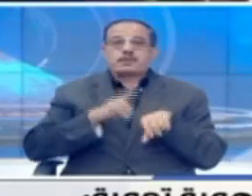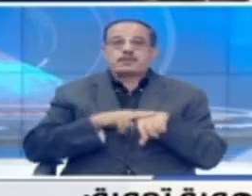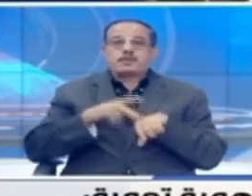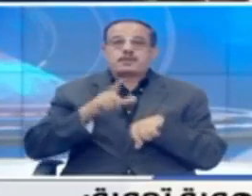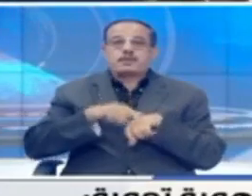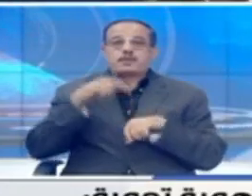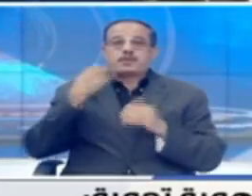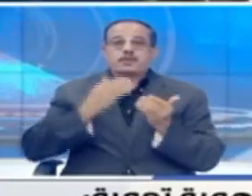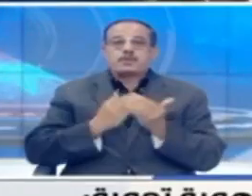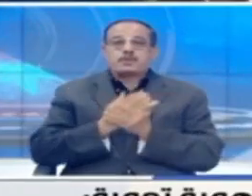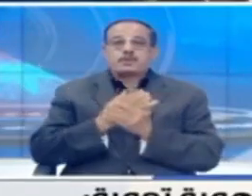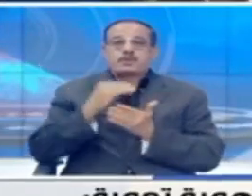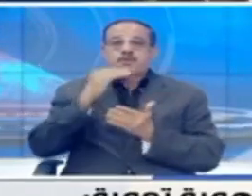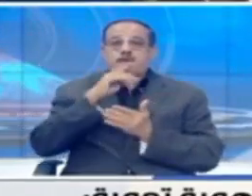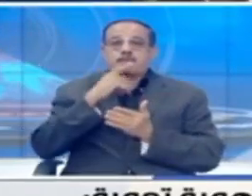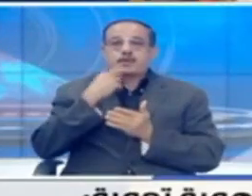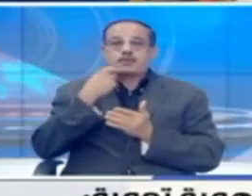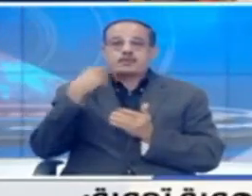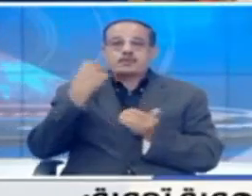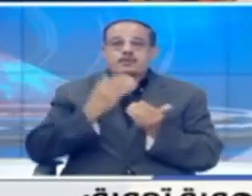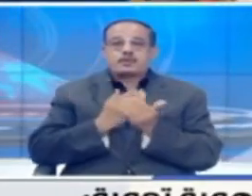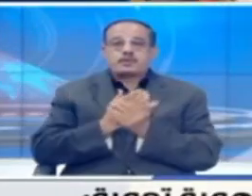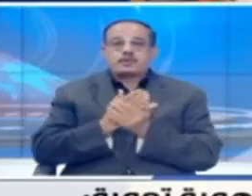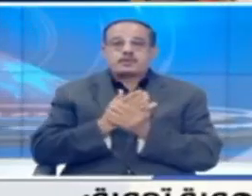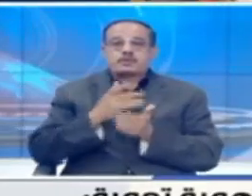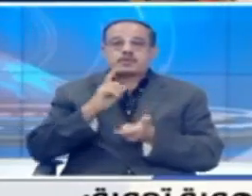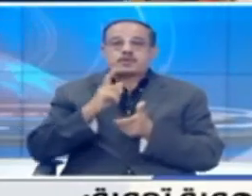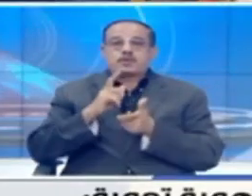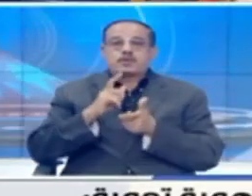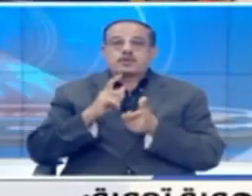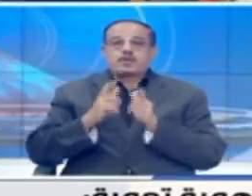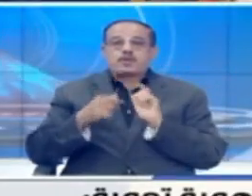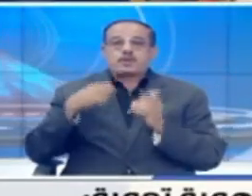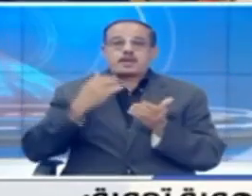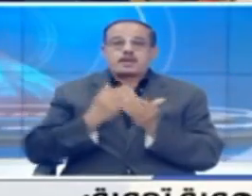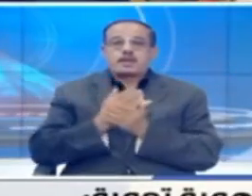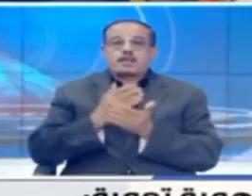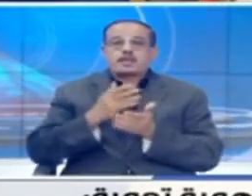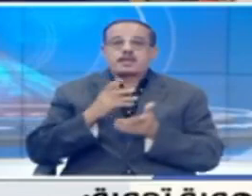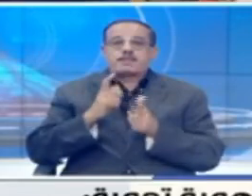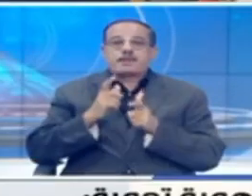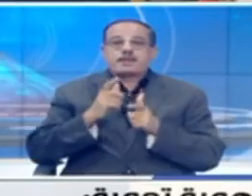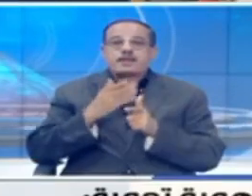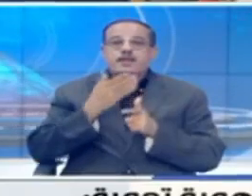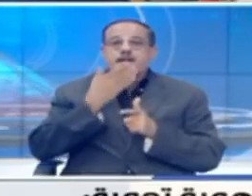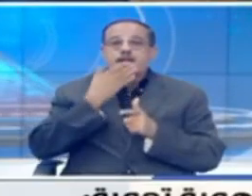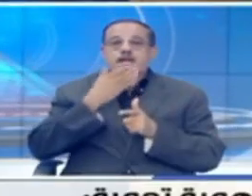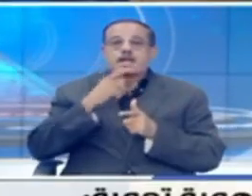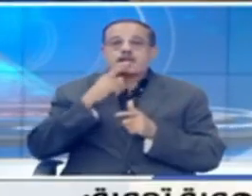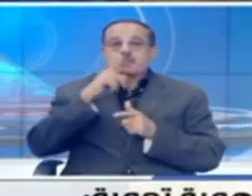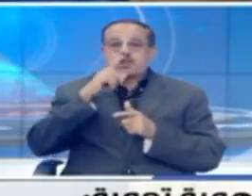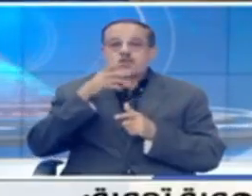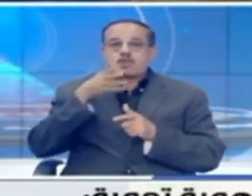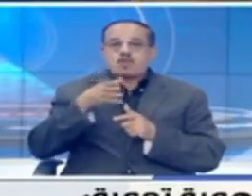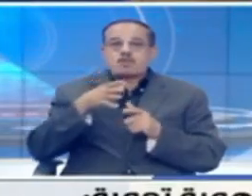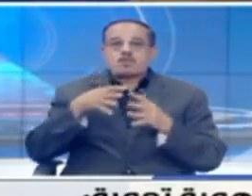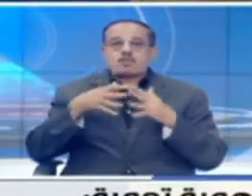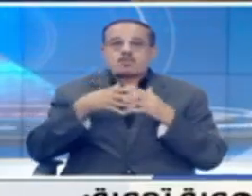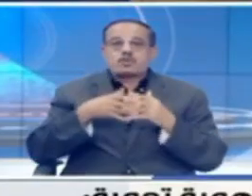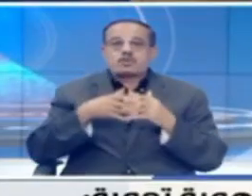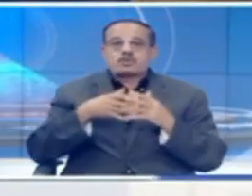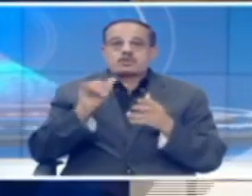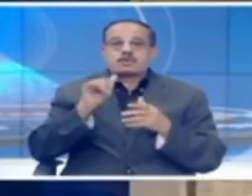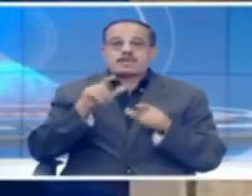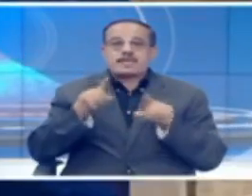للحوار الاستراتيجي بين البلدين الذي ترأسه وزير خارجية سامح شكري ووزير خارجية الأمريكي أنتوني بلينكن بواشنطن،